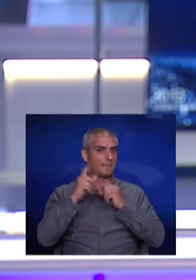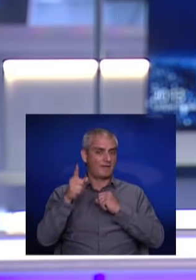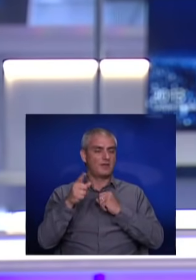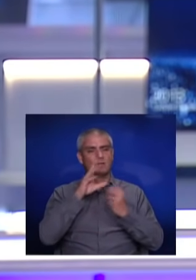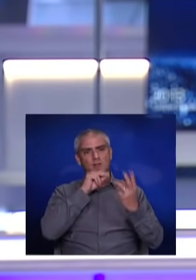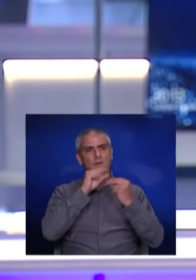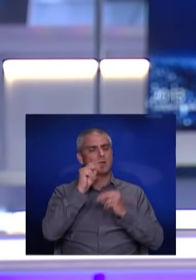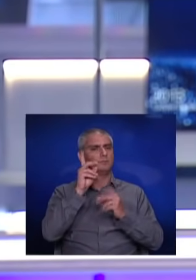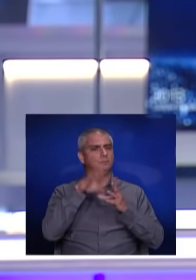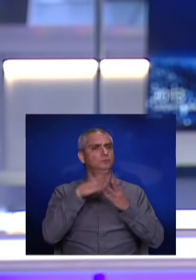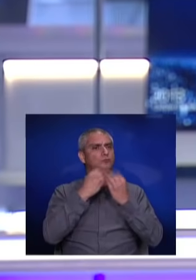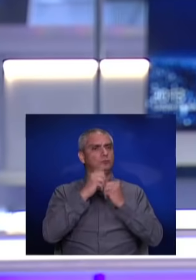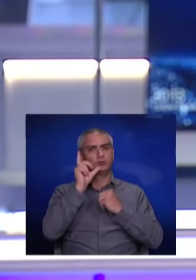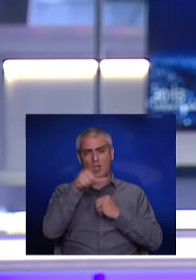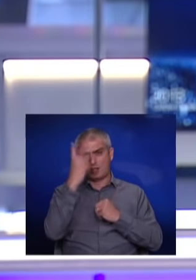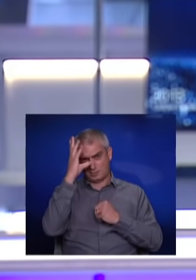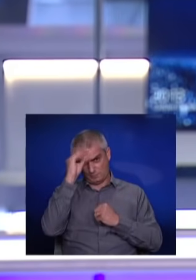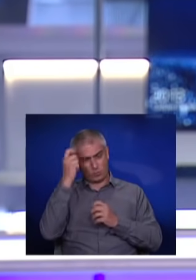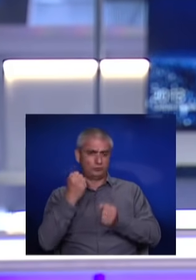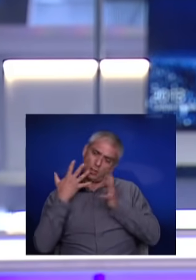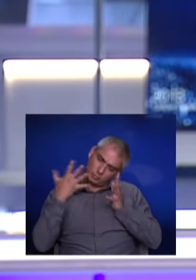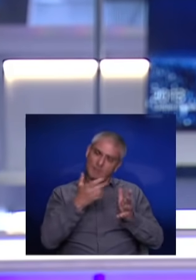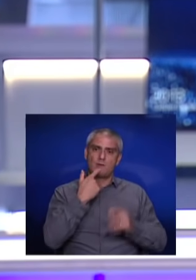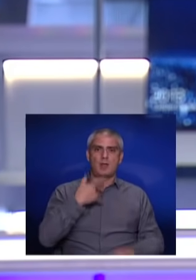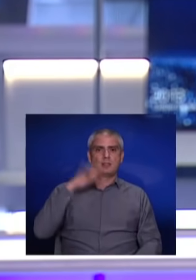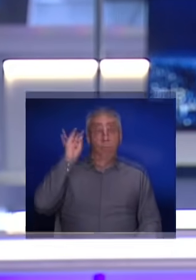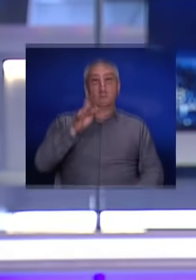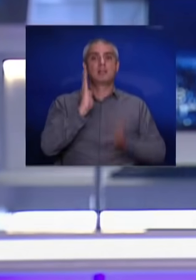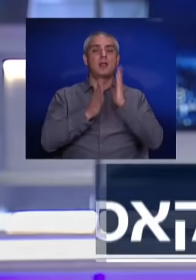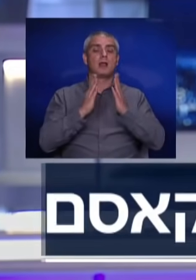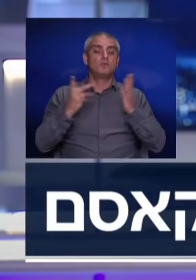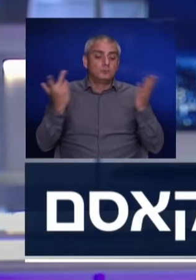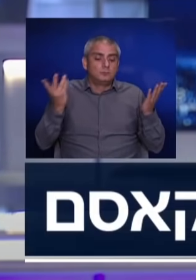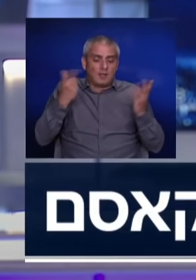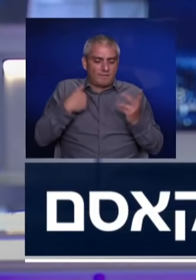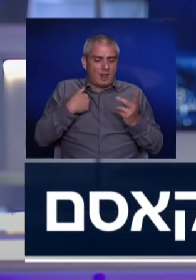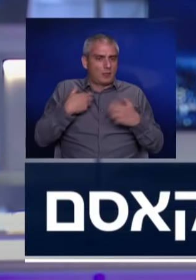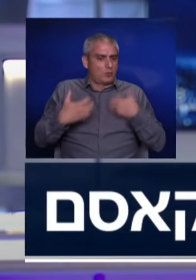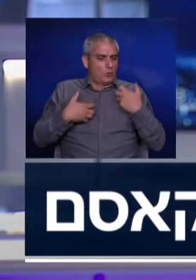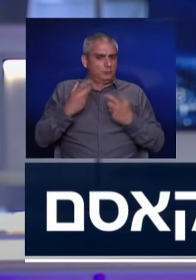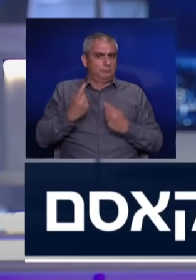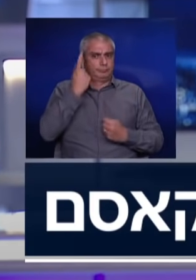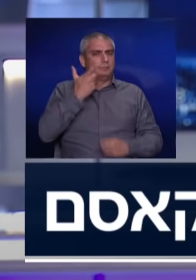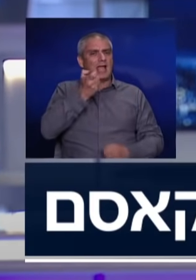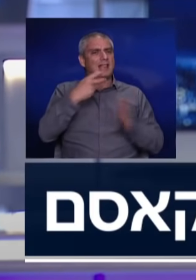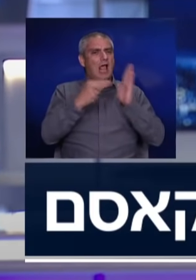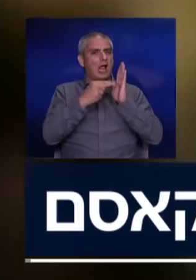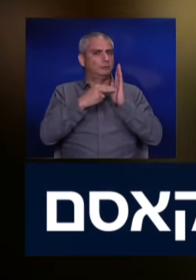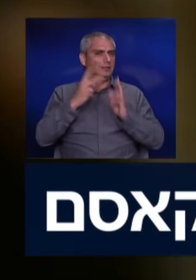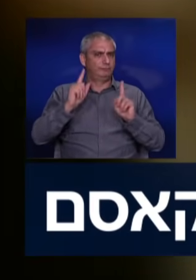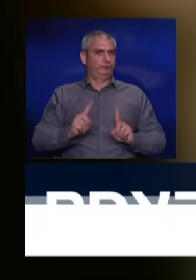ושוחחה עם בן משפחתו של אחד התוקפים, שאמר, אנחנו מגנים את האלימות, אבל זוהמים על השימוש באקדח טייזר. הנה הכתבה.